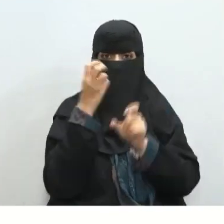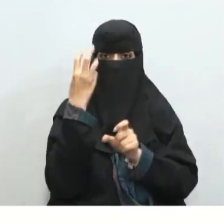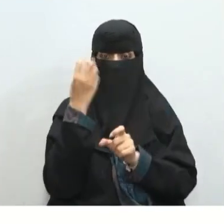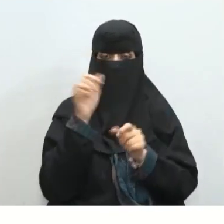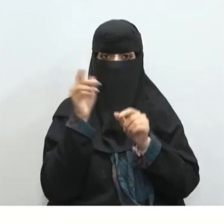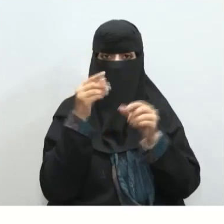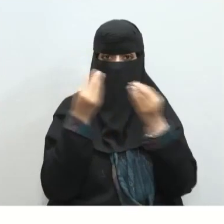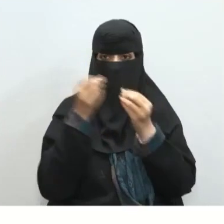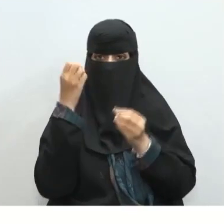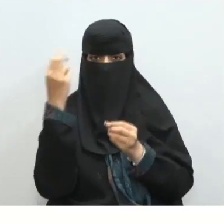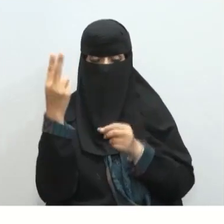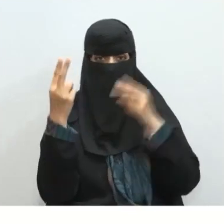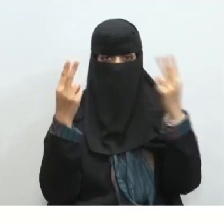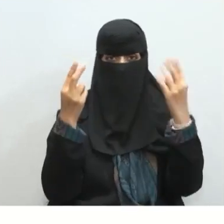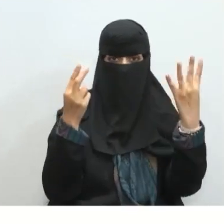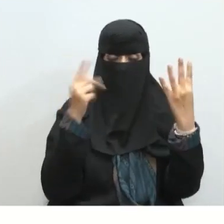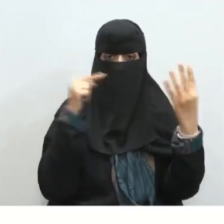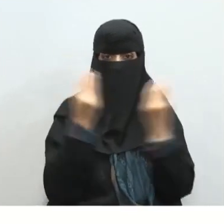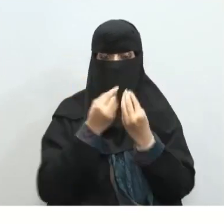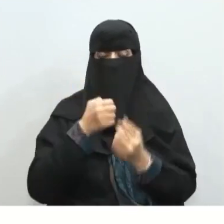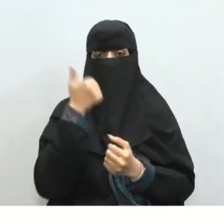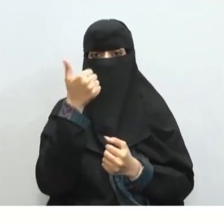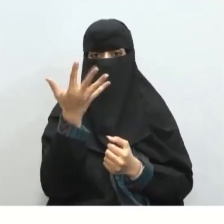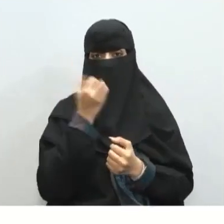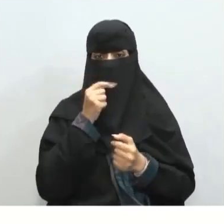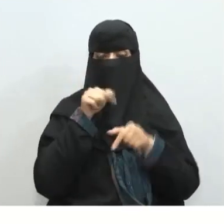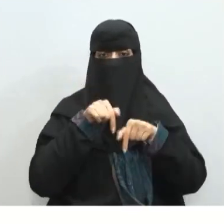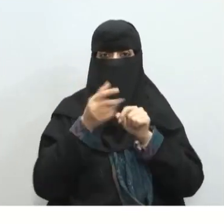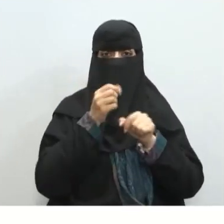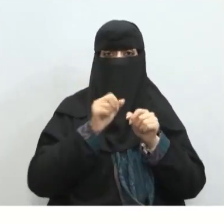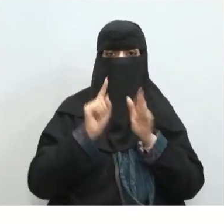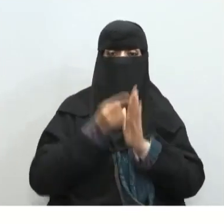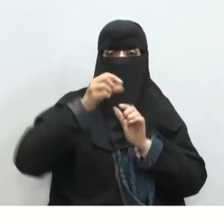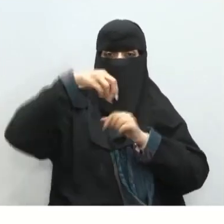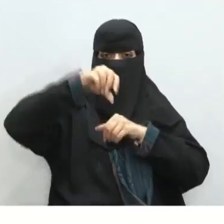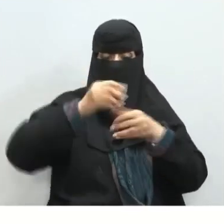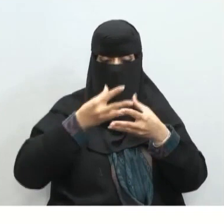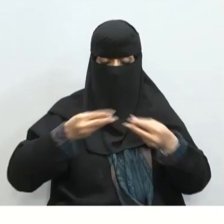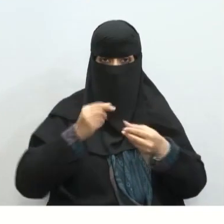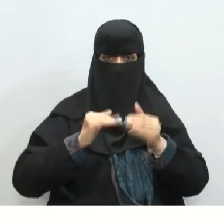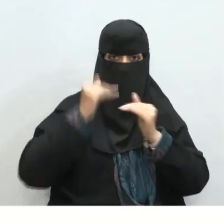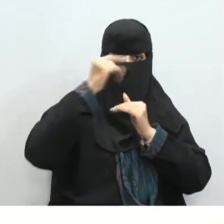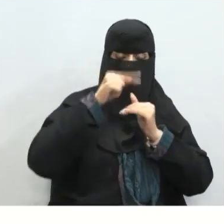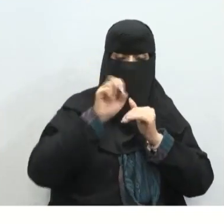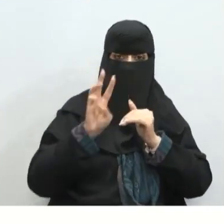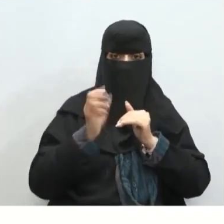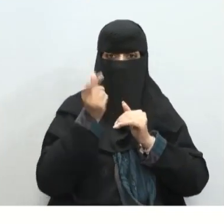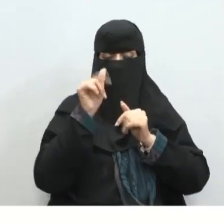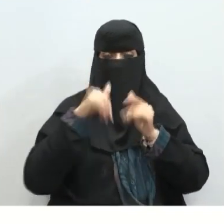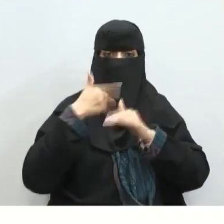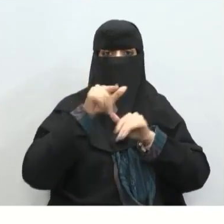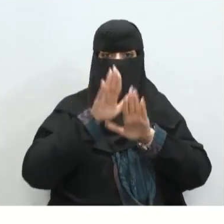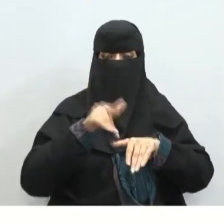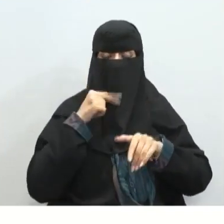ذرات الكربون اسميناه حمض استريك هذا الحمض يتم نزع ذ كربون في المره الاولى فيصعد ثاني اكسيد الكربون وايضا ينتج